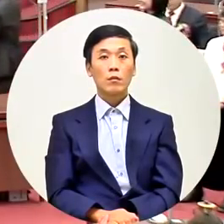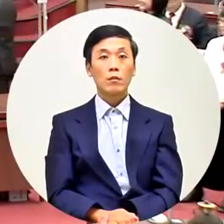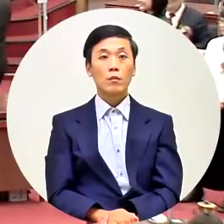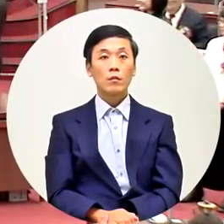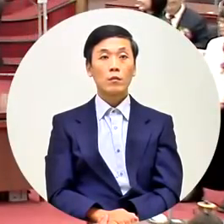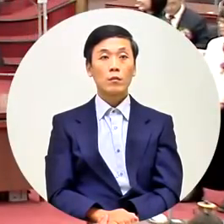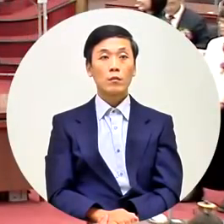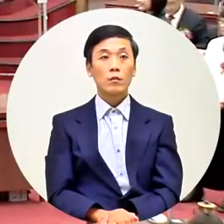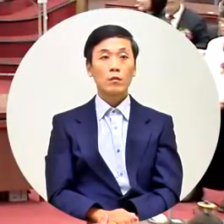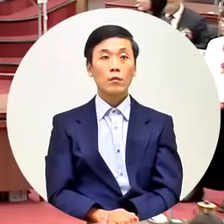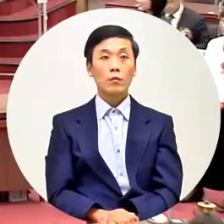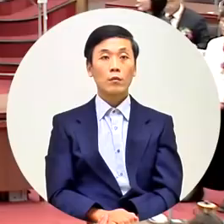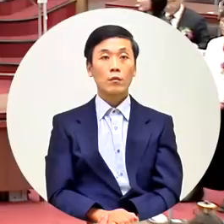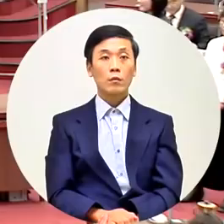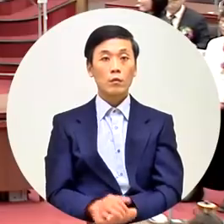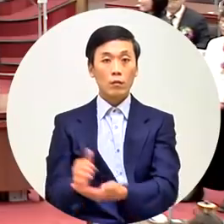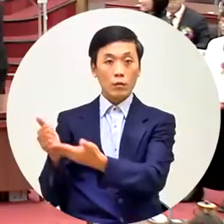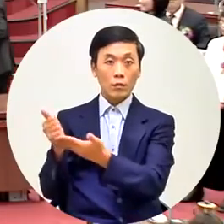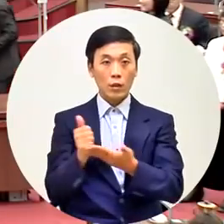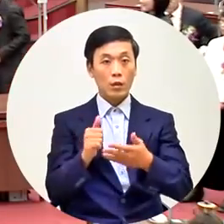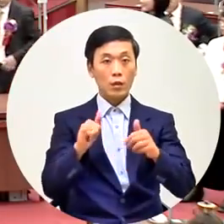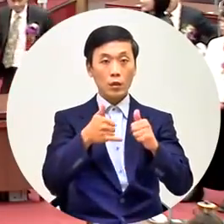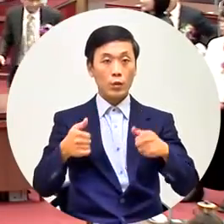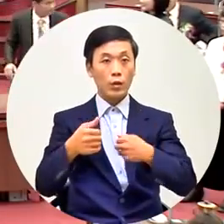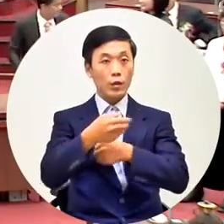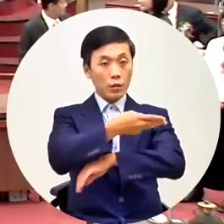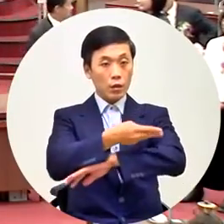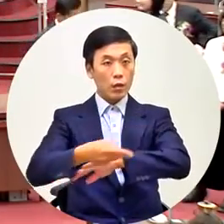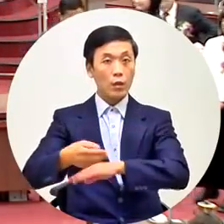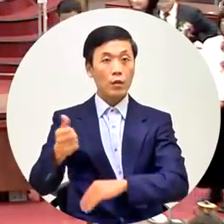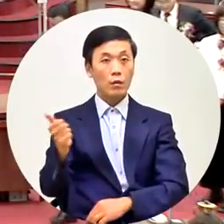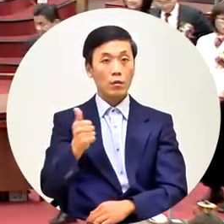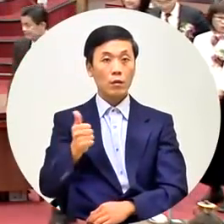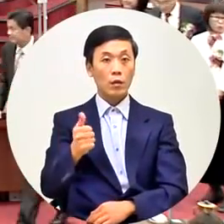请江瑞宏议员领取选票。